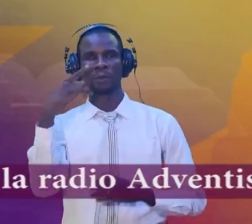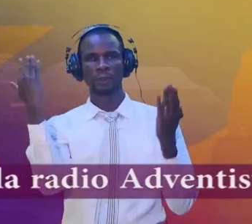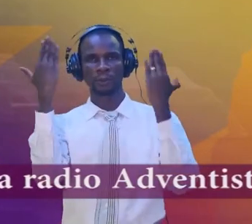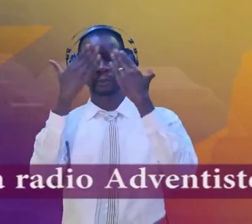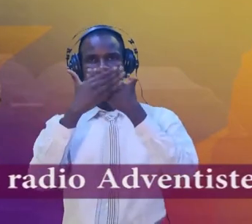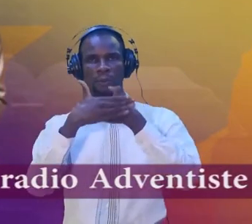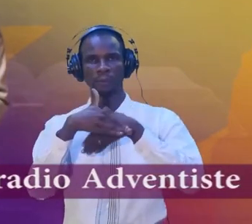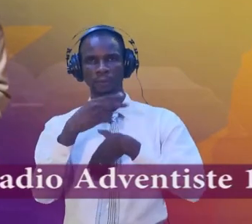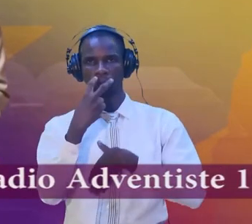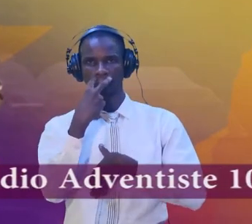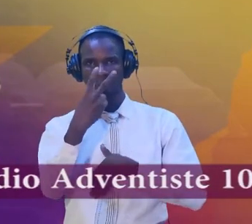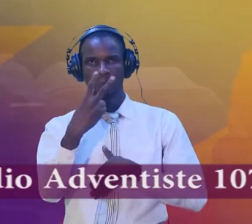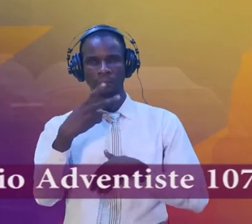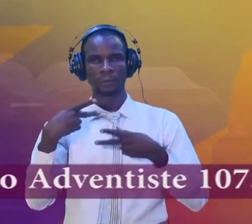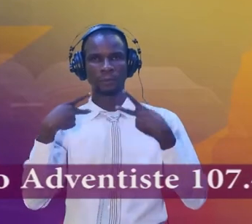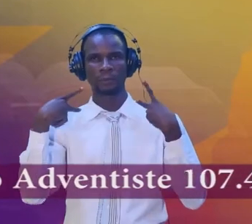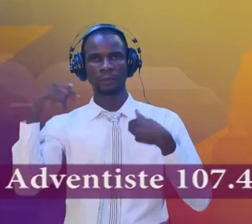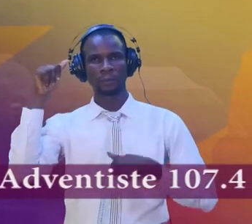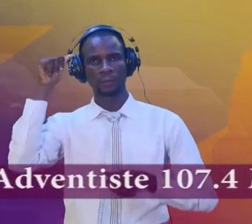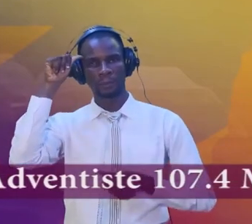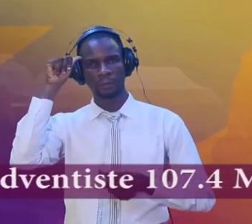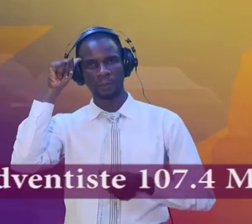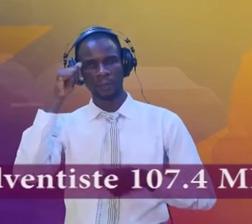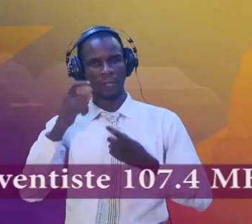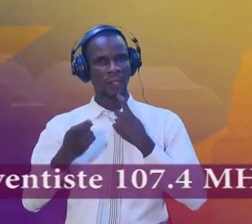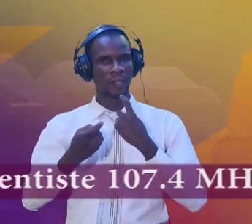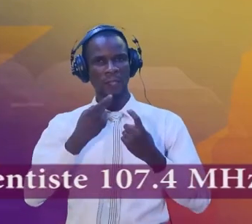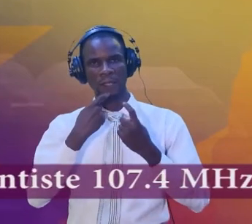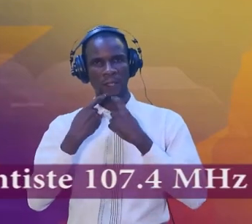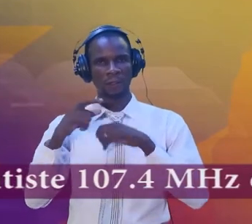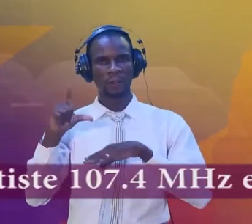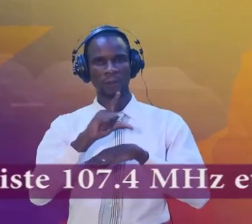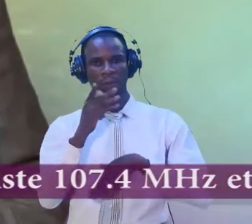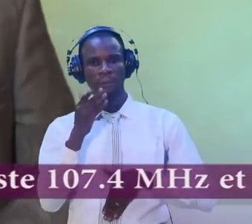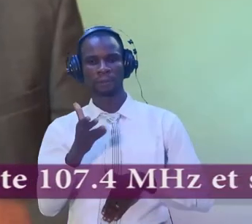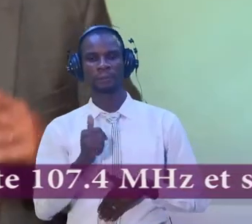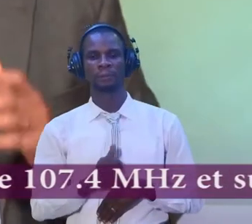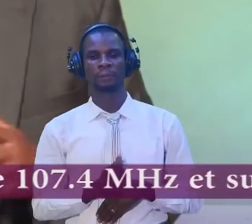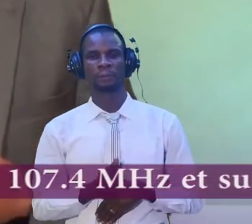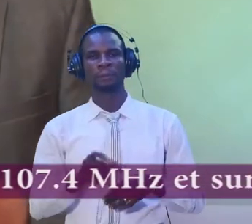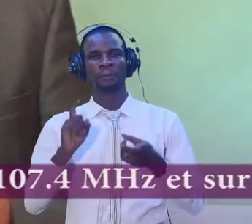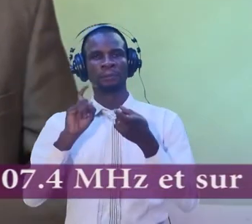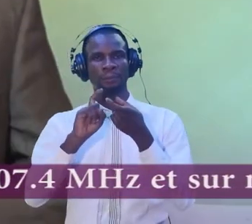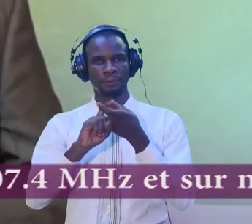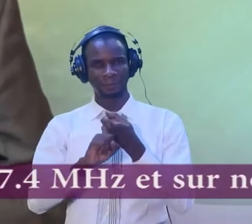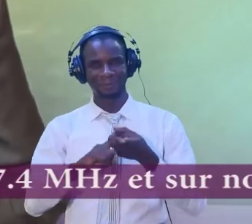lazima wavunje uhusiano wote na ulimwengu wa giza. Karibuni mchungaji Alain Korali.